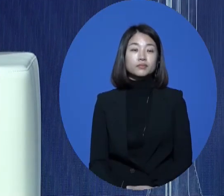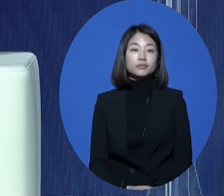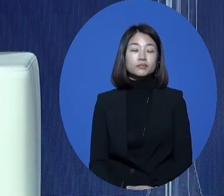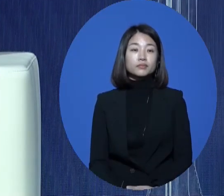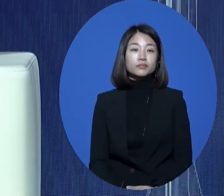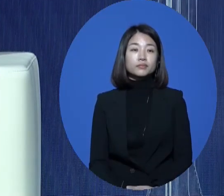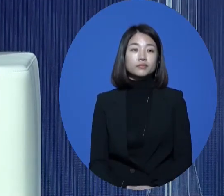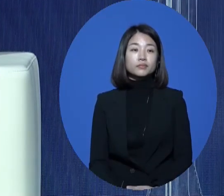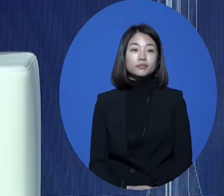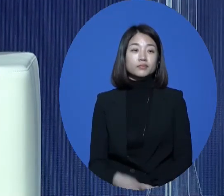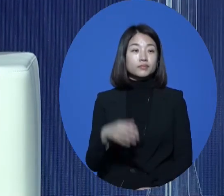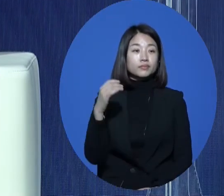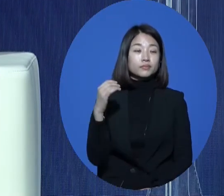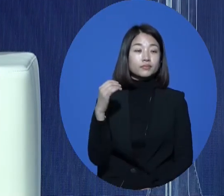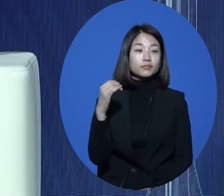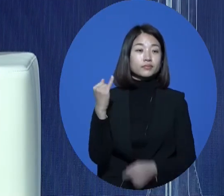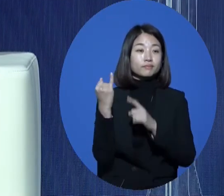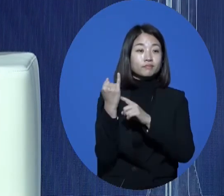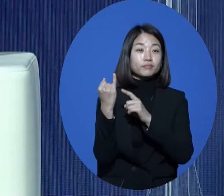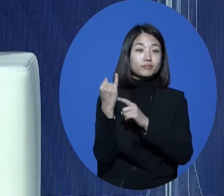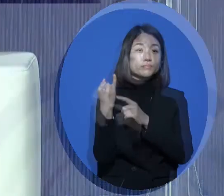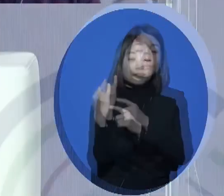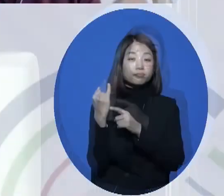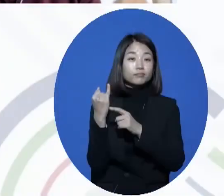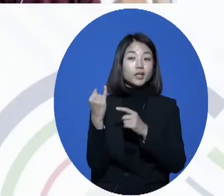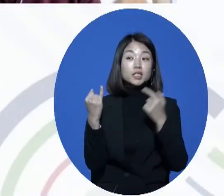발제자님께 들어온 질문이에요.